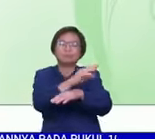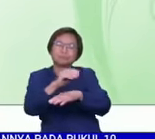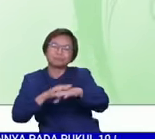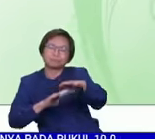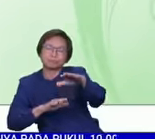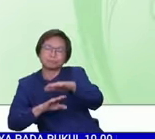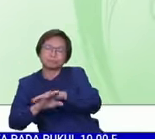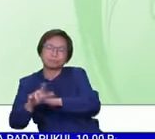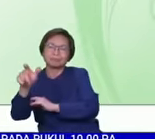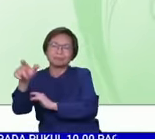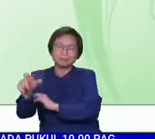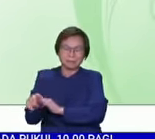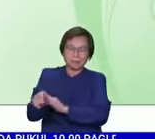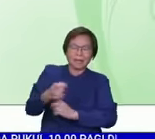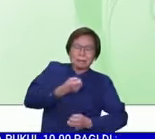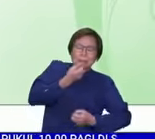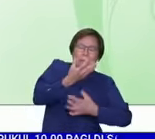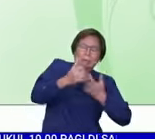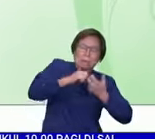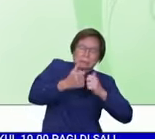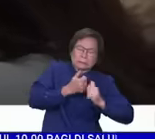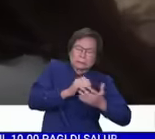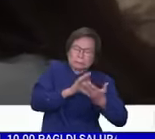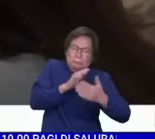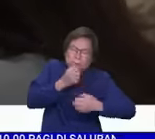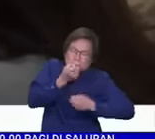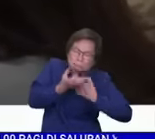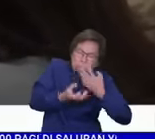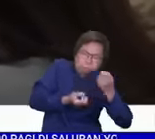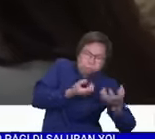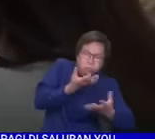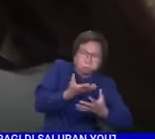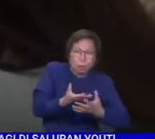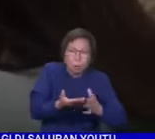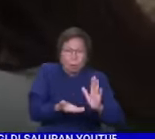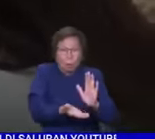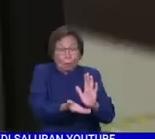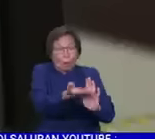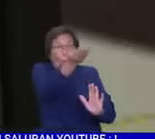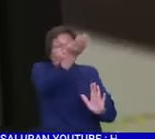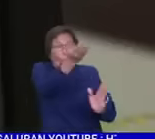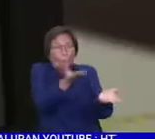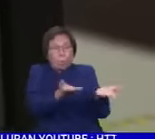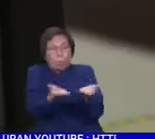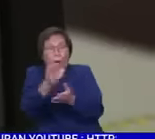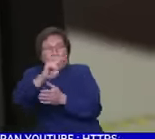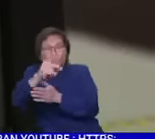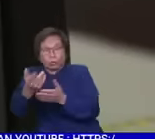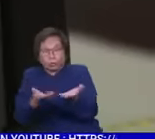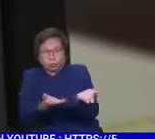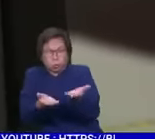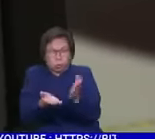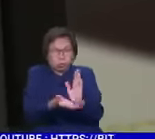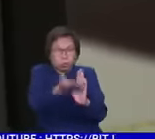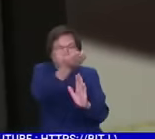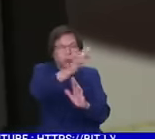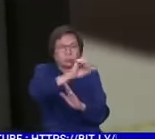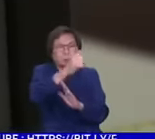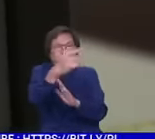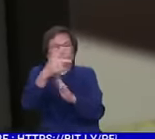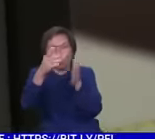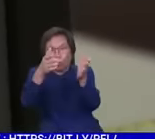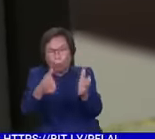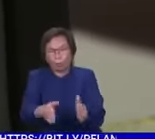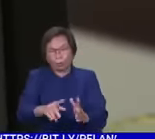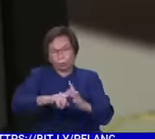keselesaan kepada ini yuk meluahkan masalah dihadapi ia melonjakkan jumlah hikmah diberikan Njo ini kepada debit